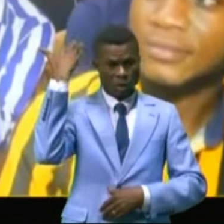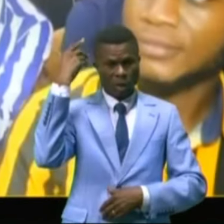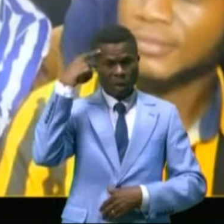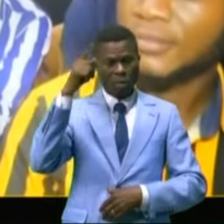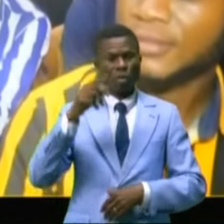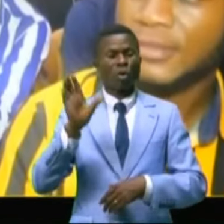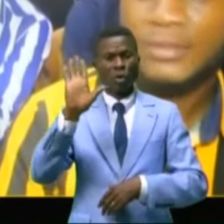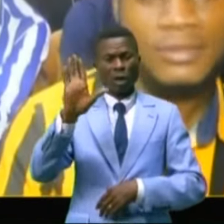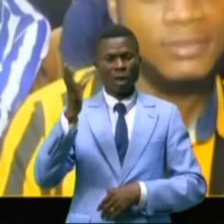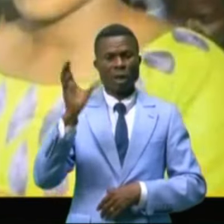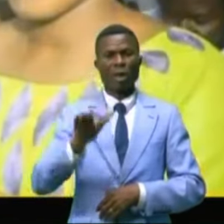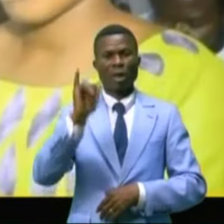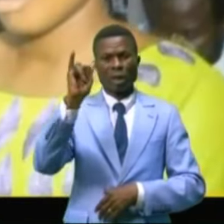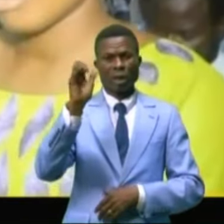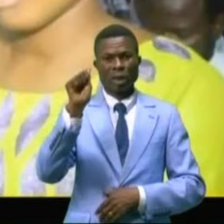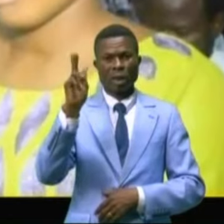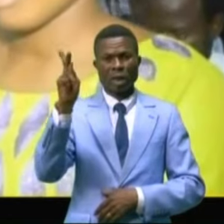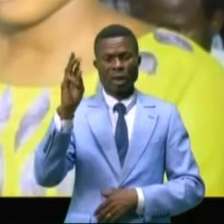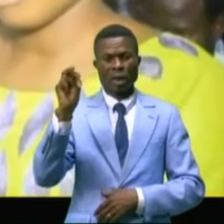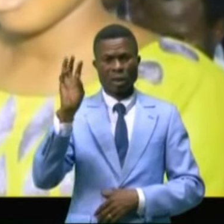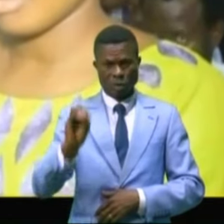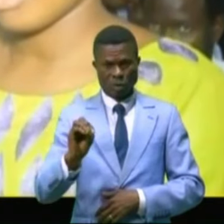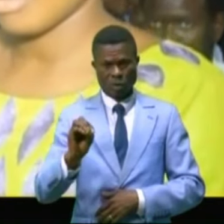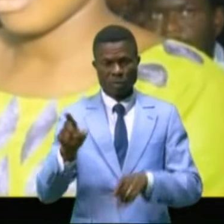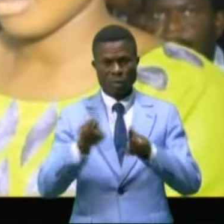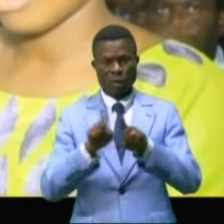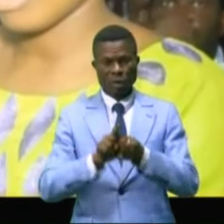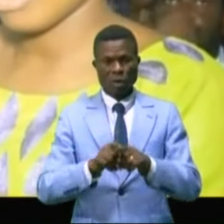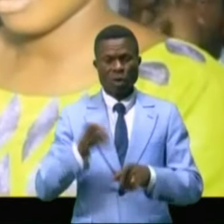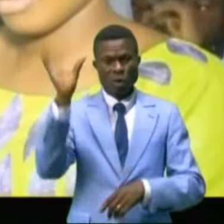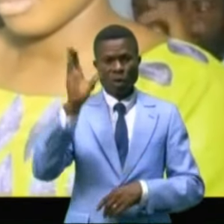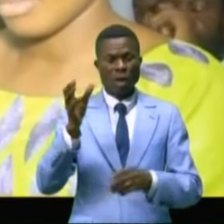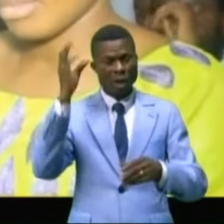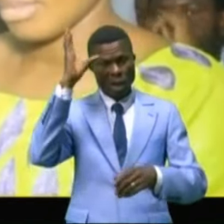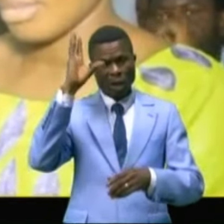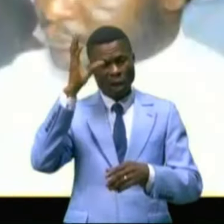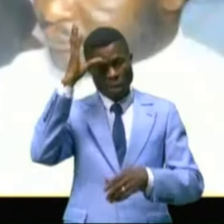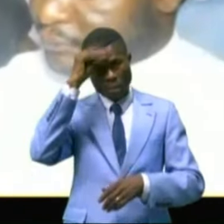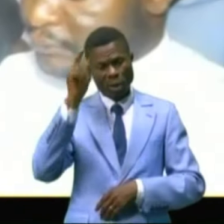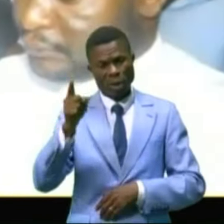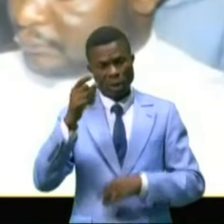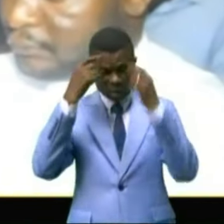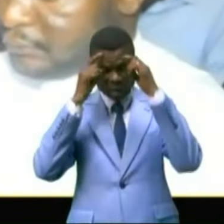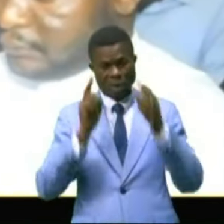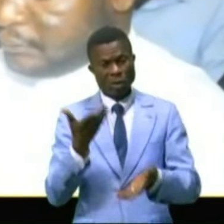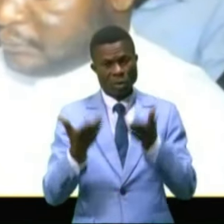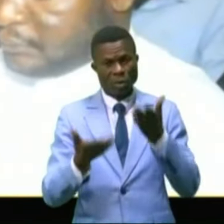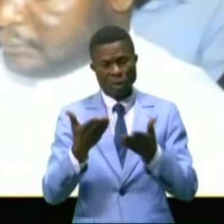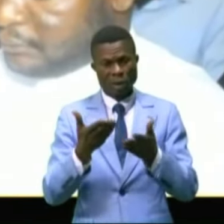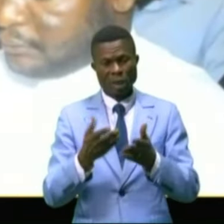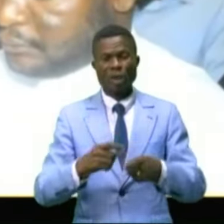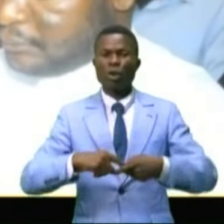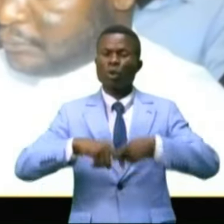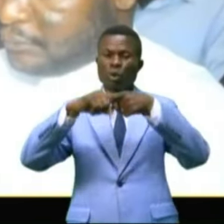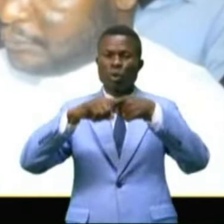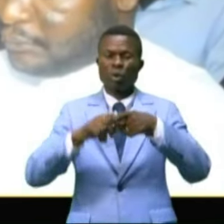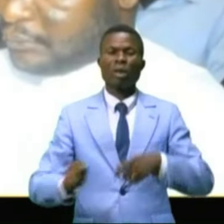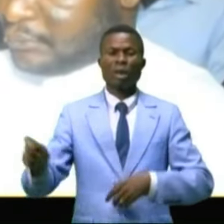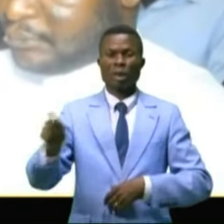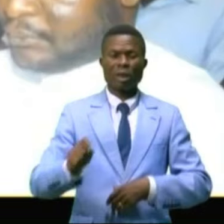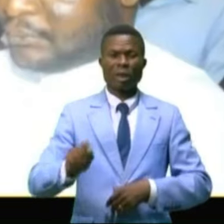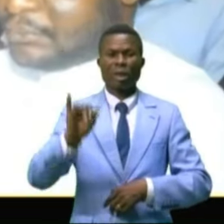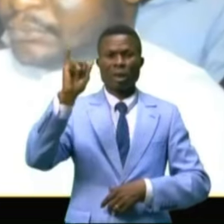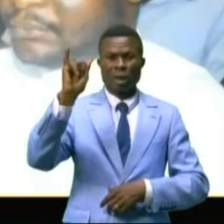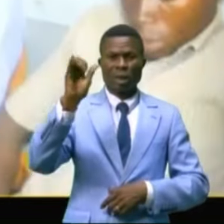circonstion de Yakoma comme pour celle de massemanimba au kuilou une mesure qui risquerait de priver le territoire de